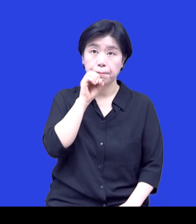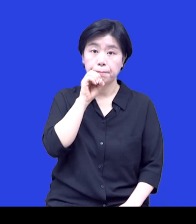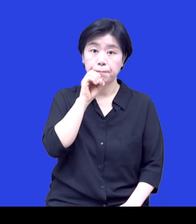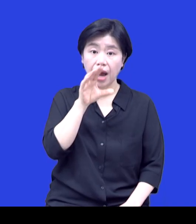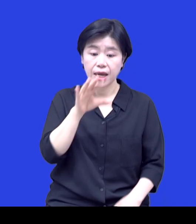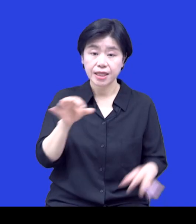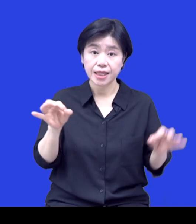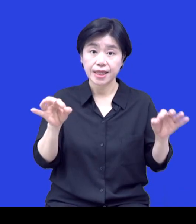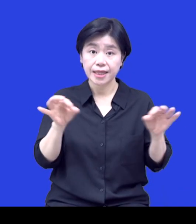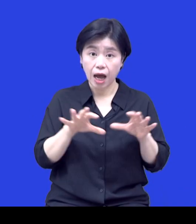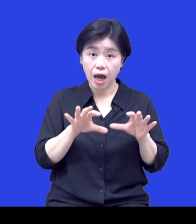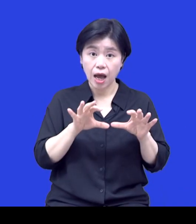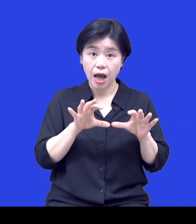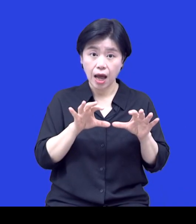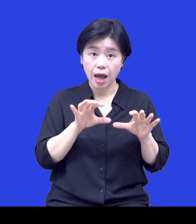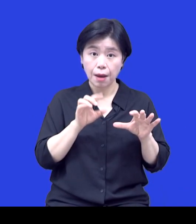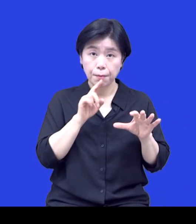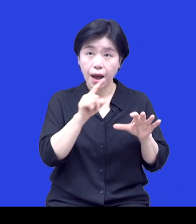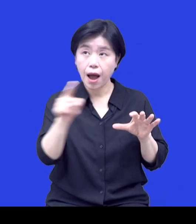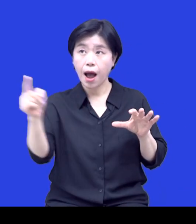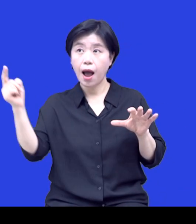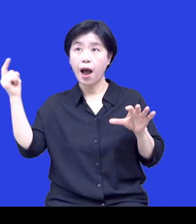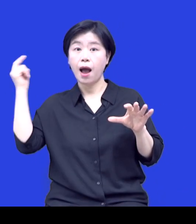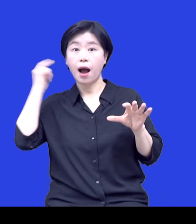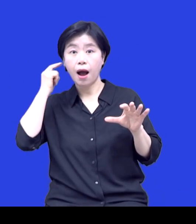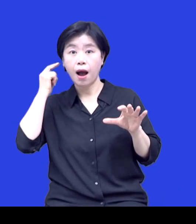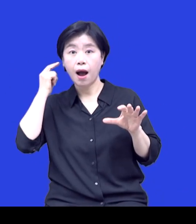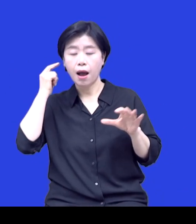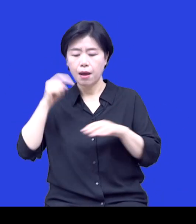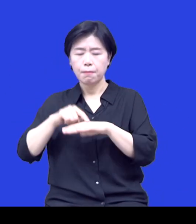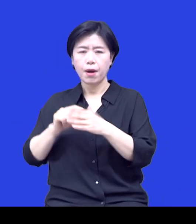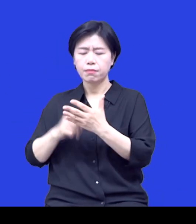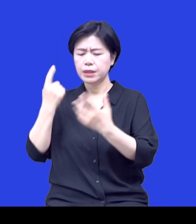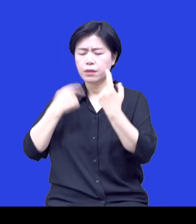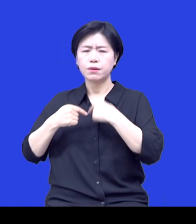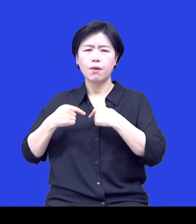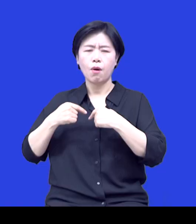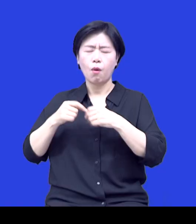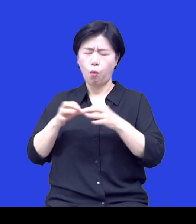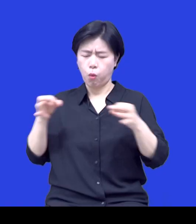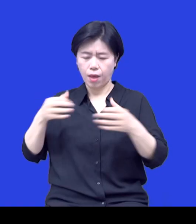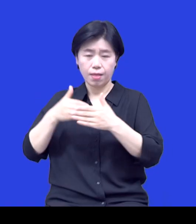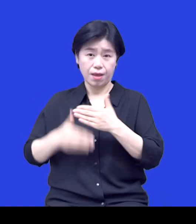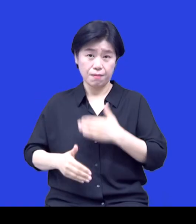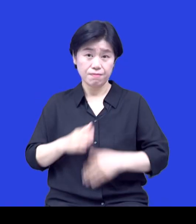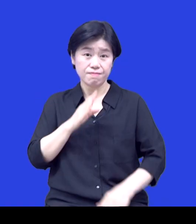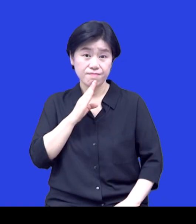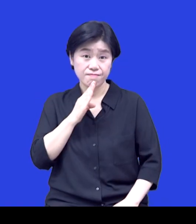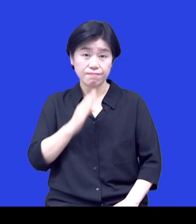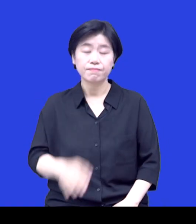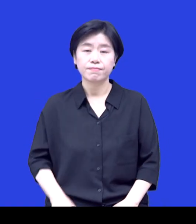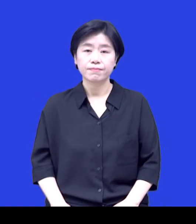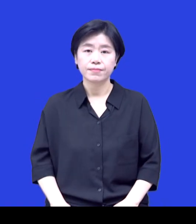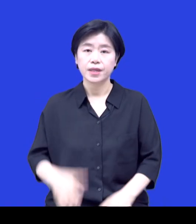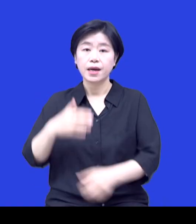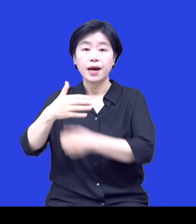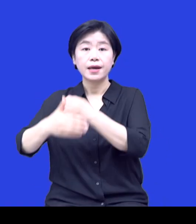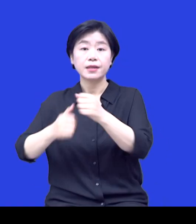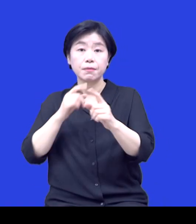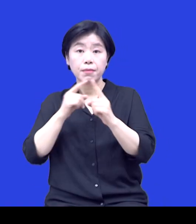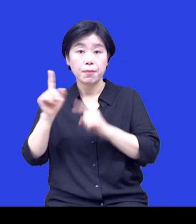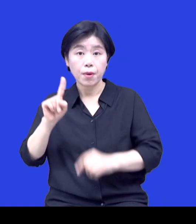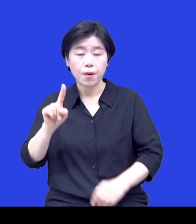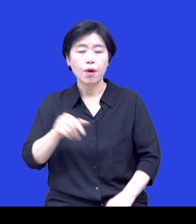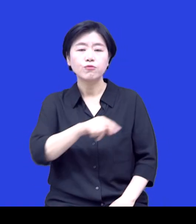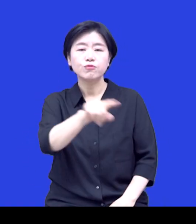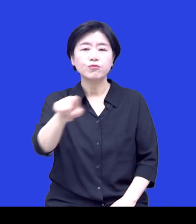30초 사람의 가슴에 30년 남는다고 하잖아요. 네. 하나님께서 네 입술의 열매를 네가 먹으리라고 하셨는데 네.